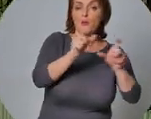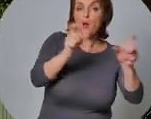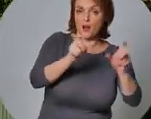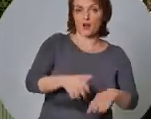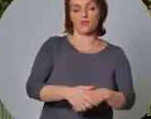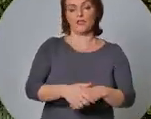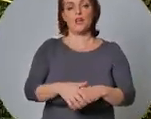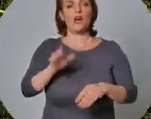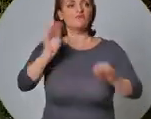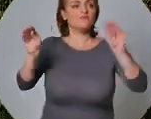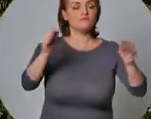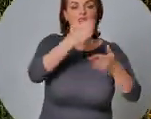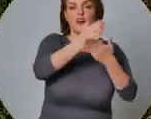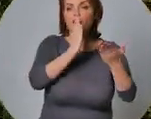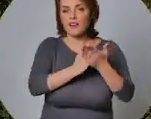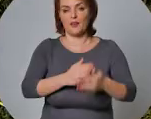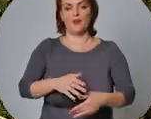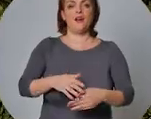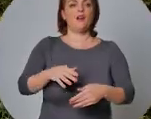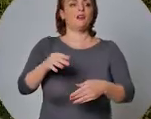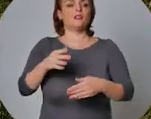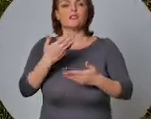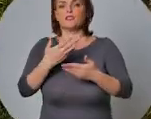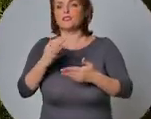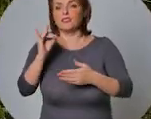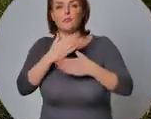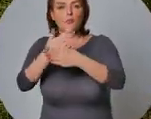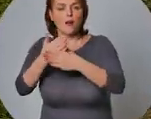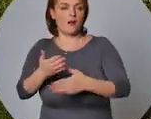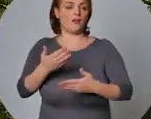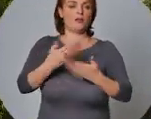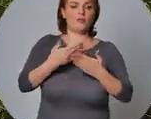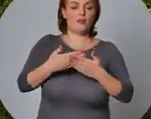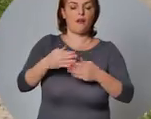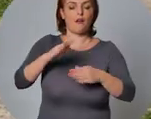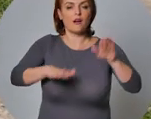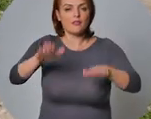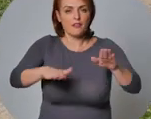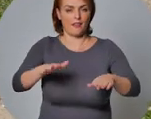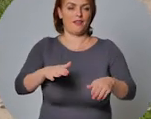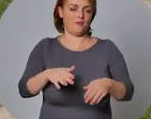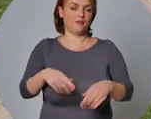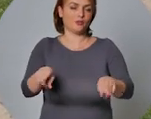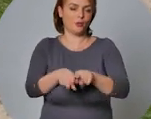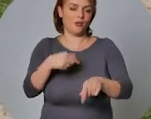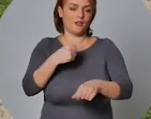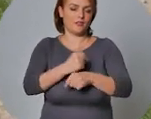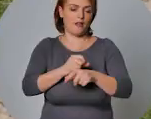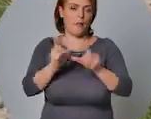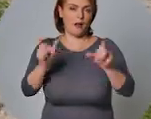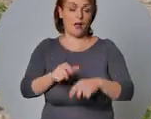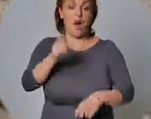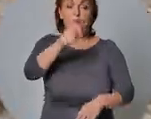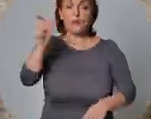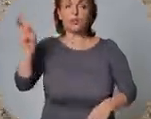băieții așezam producție, descărcam mașinile, cântărem, multe lucruri facem în depozit. Persoanele cu dizabilități au dreptul